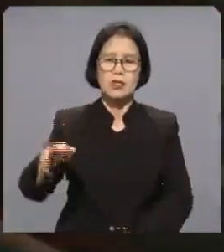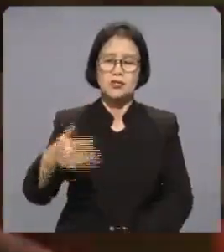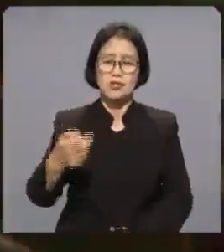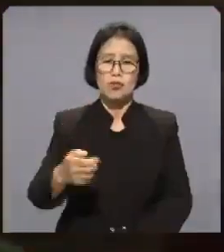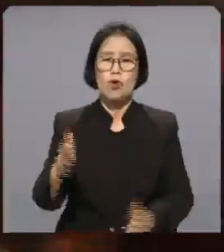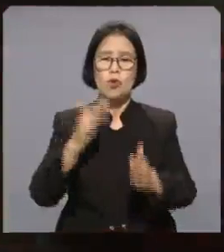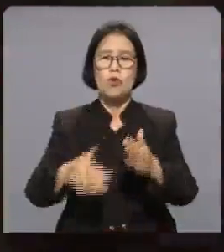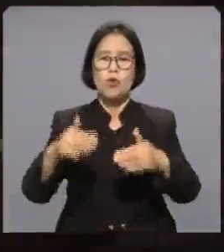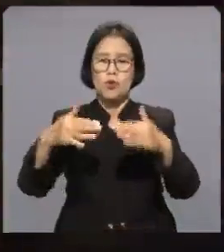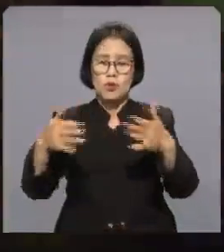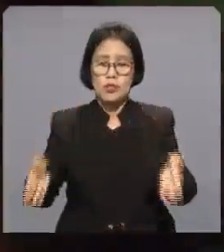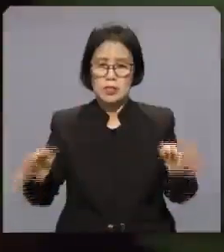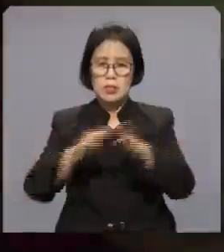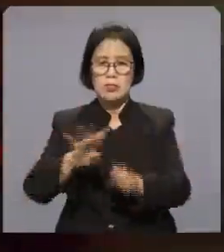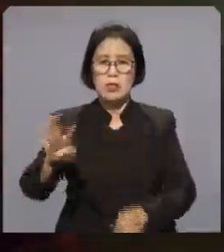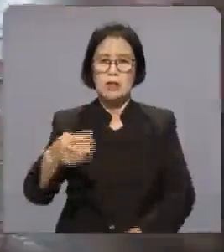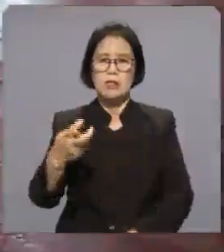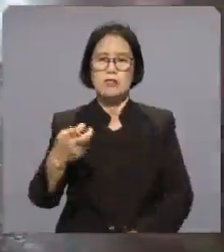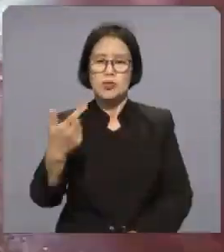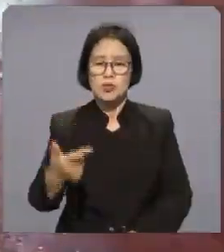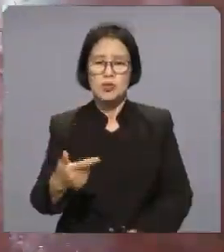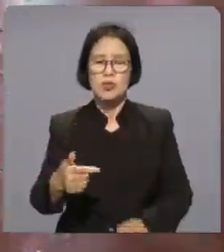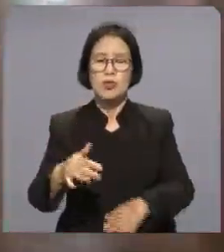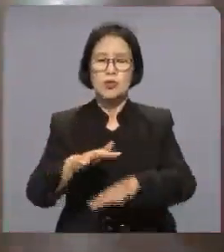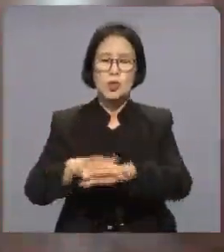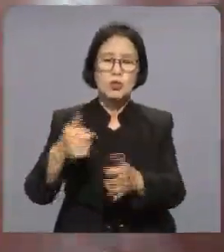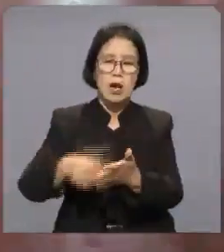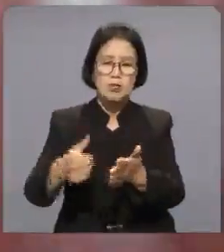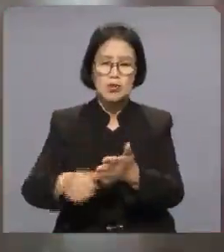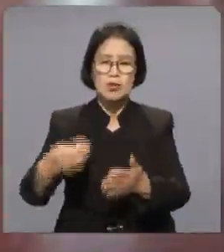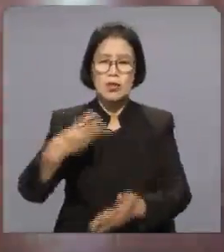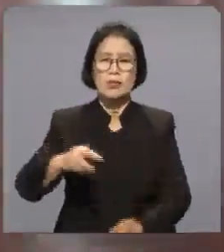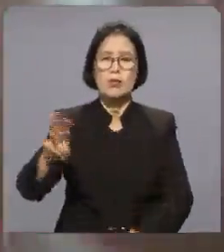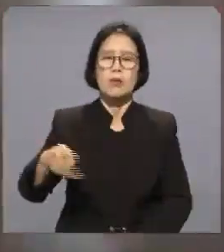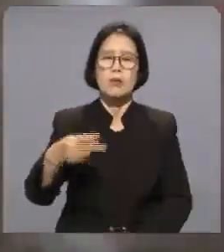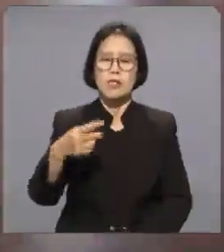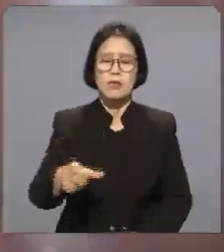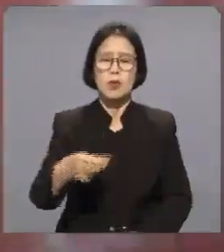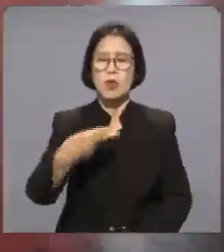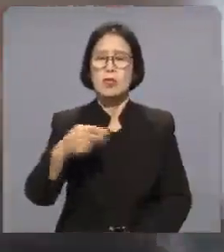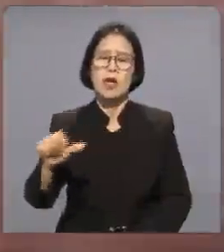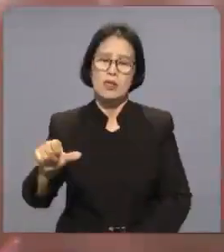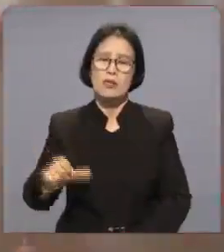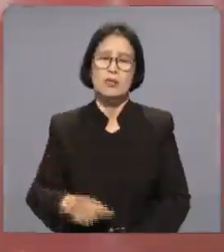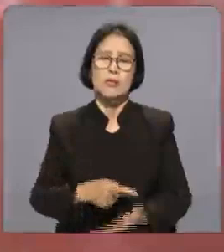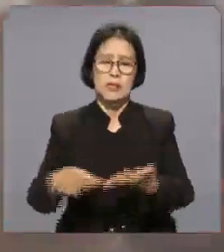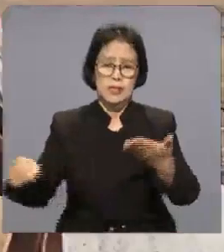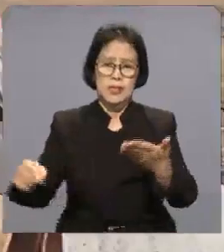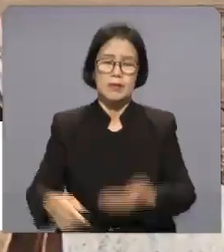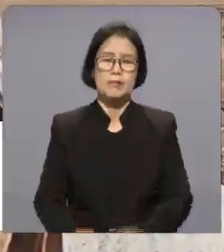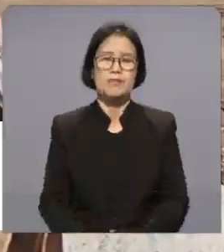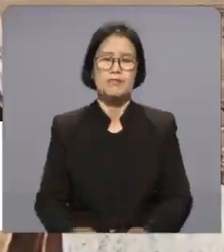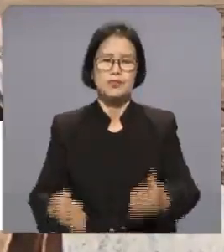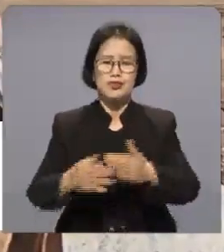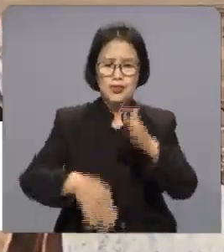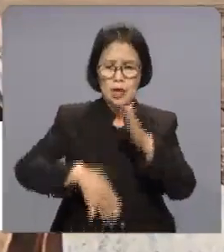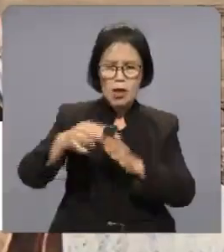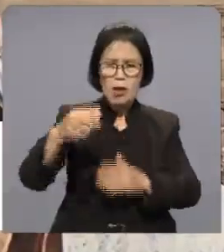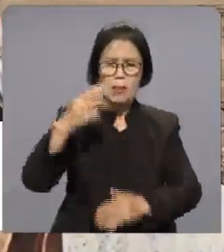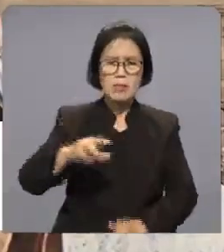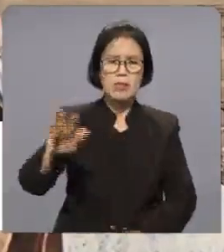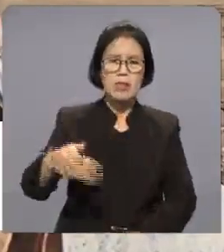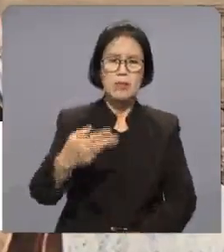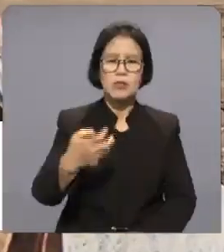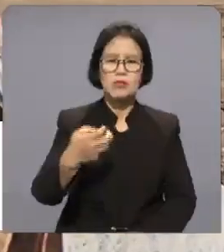공공시설 426건, 농작물 3,815헥타르가 피해를 입었습니다. 주택